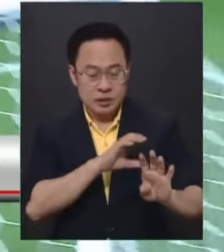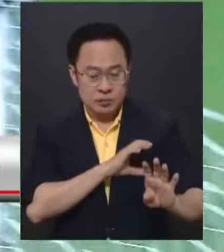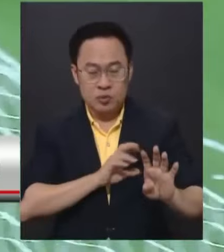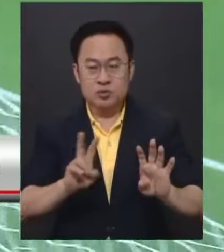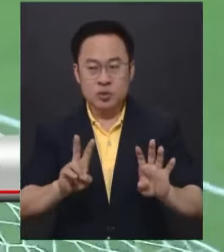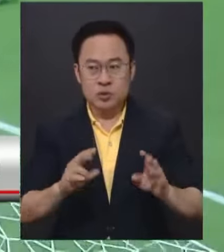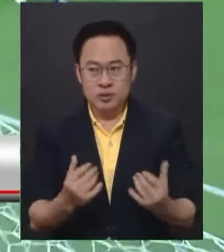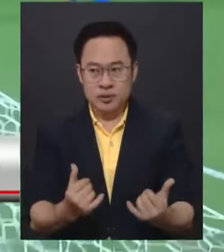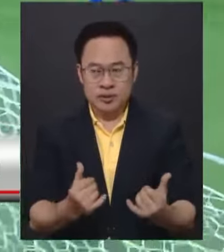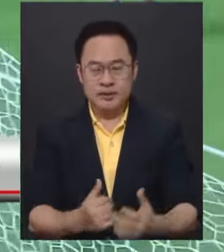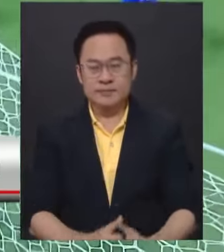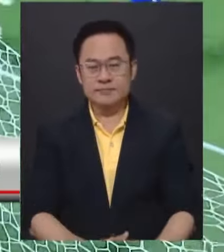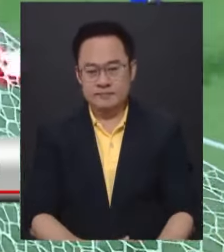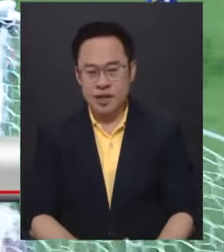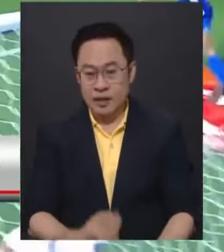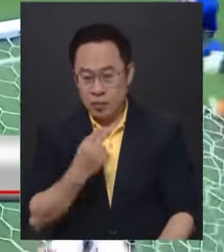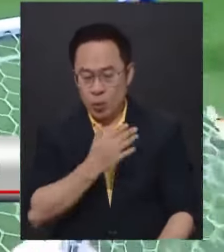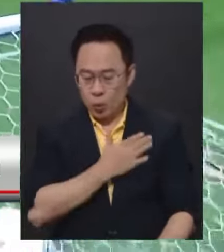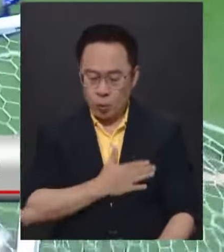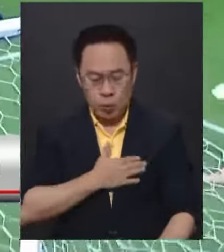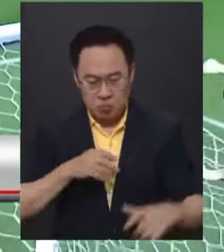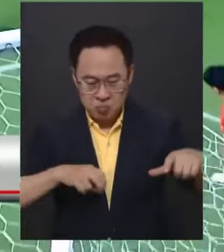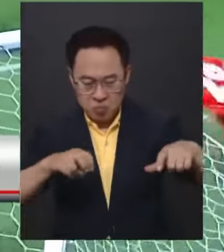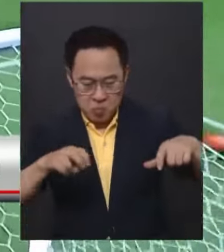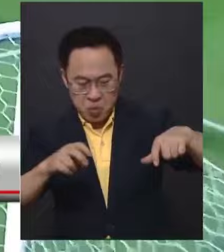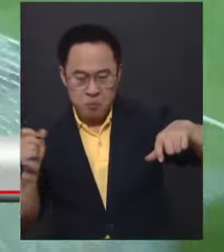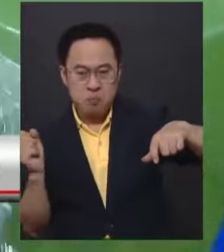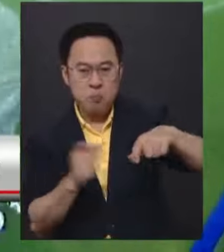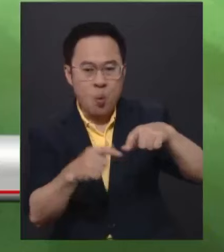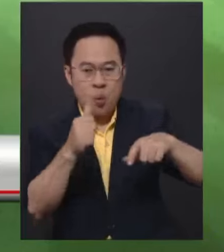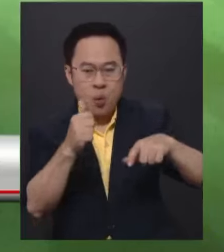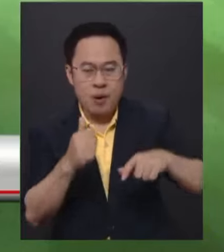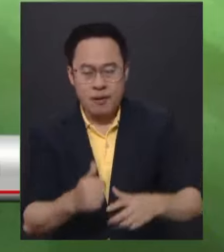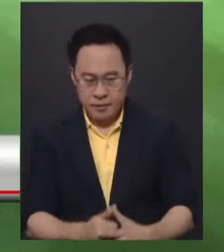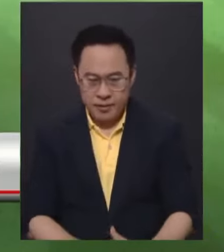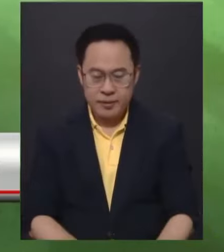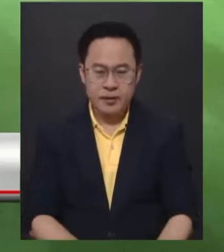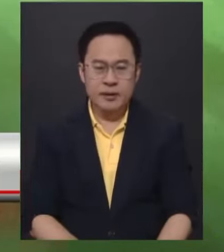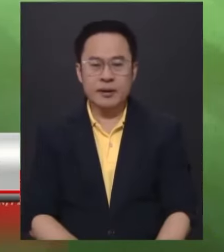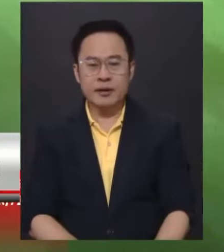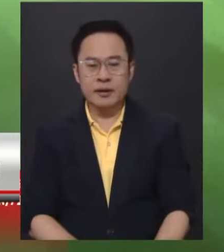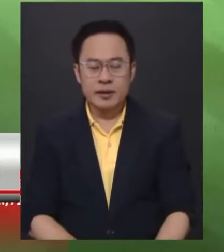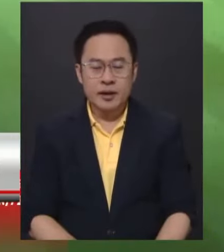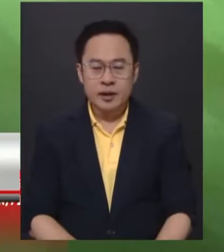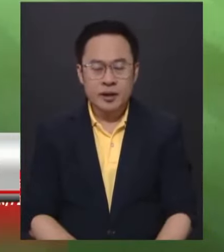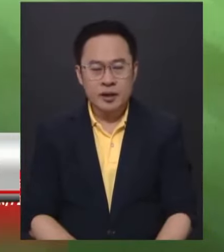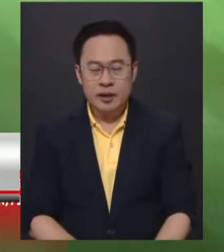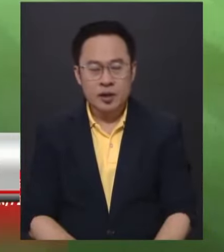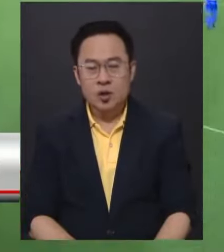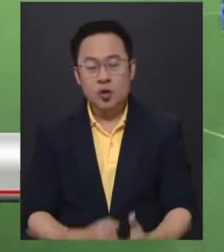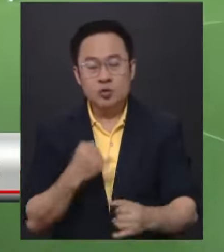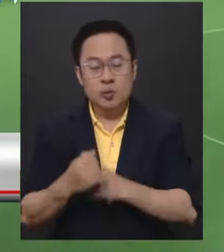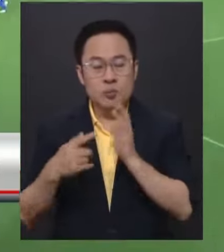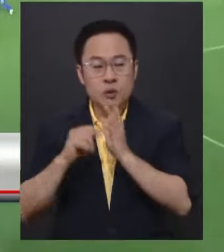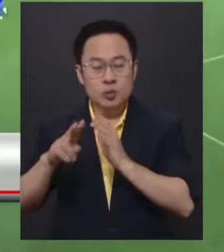ป4-2ครับแล้วดูความนิ่งของดานิโลครับแกล็อก2จังหวะแล้วก็ยิงยัดเข้าไปนะครับเกมนี้ก็เป็น3แต้มส่งท้าย